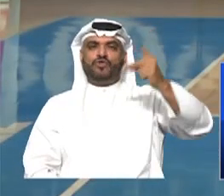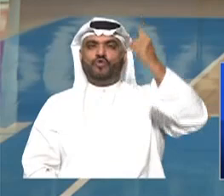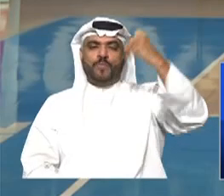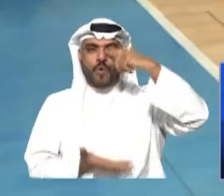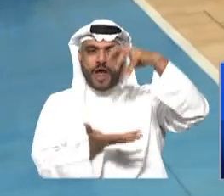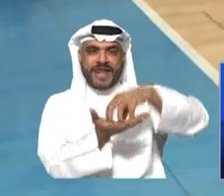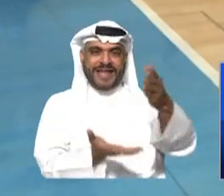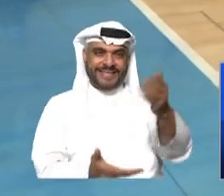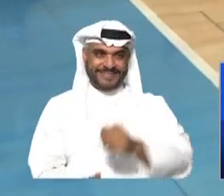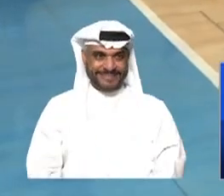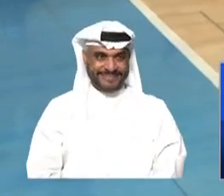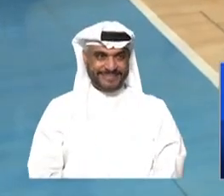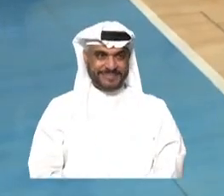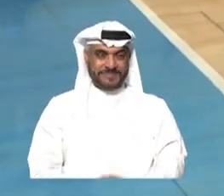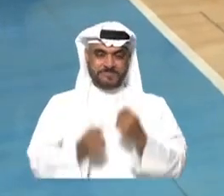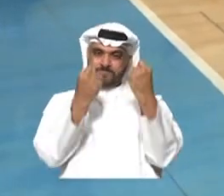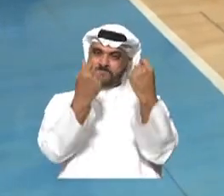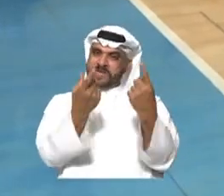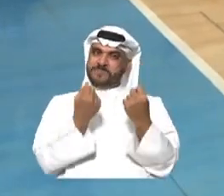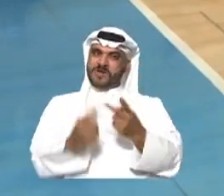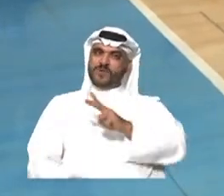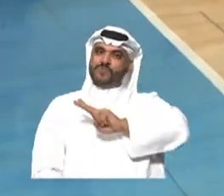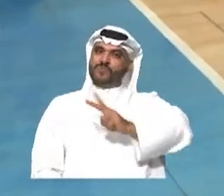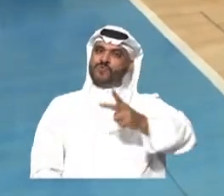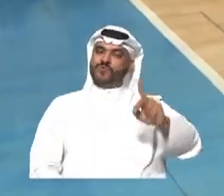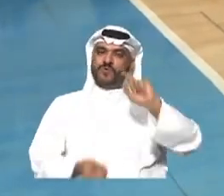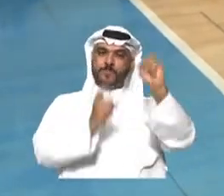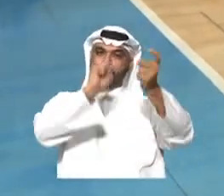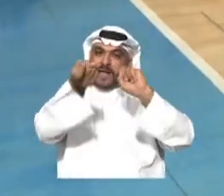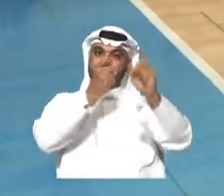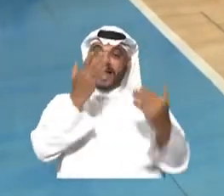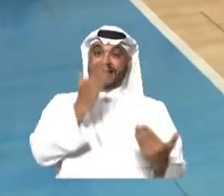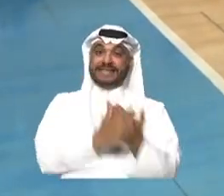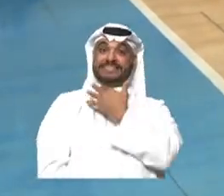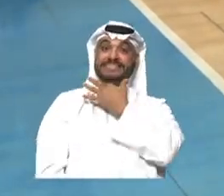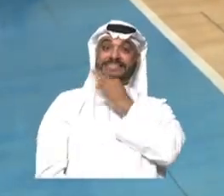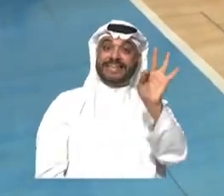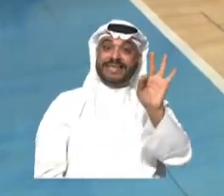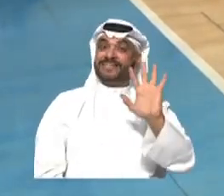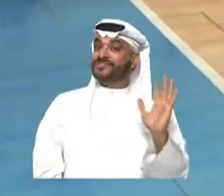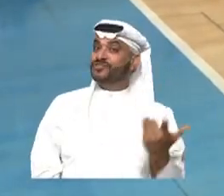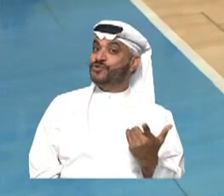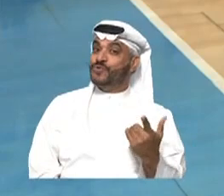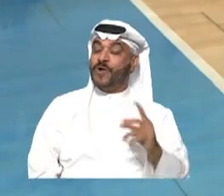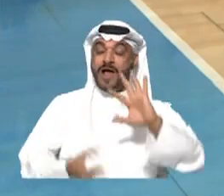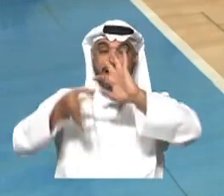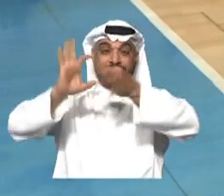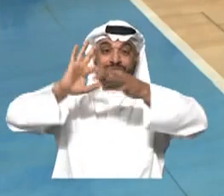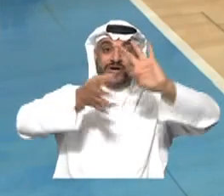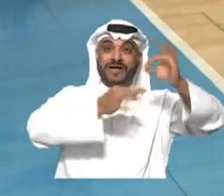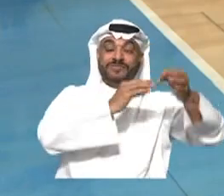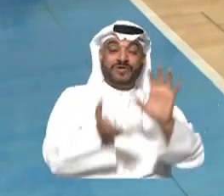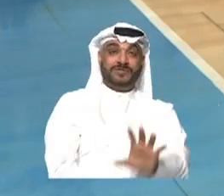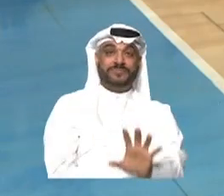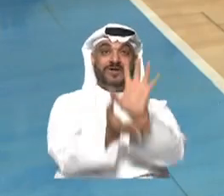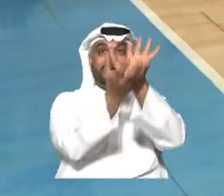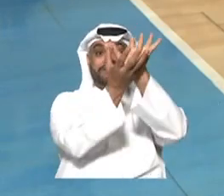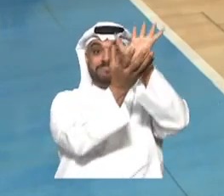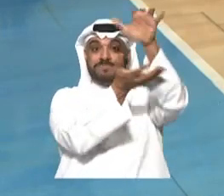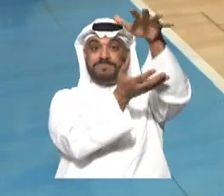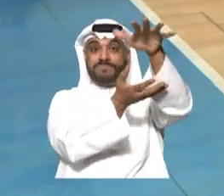الاهتمام تعددت البطولات الا ان الجديده هذه المره اولمبيات لكره السله